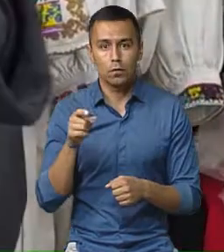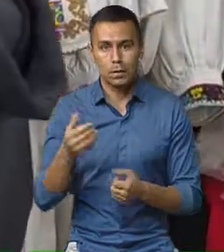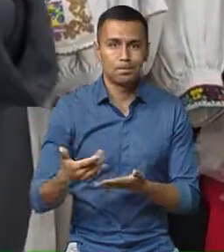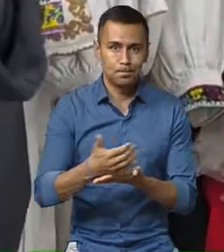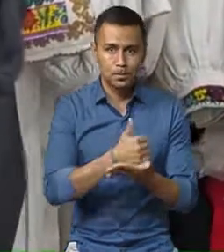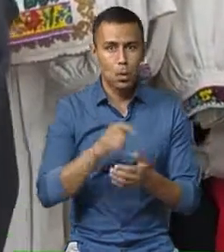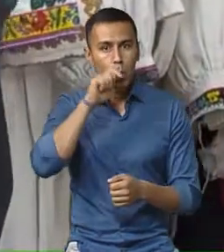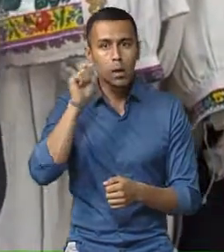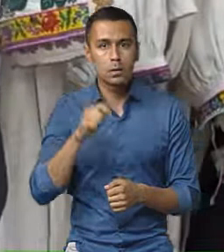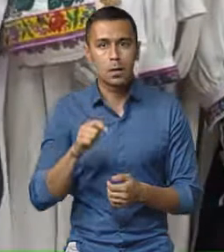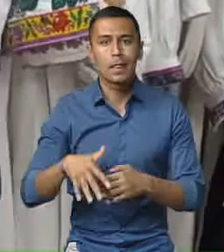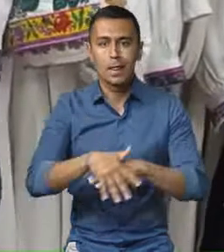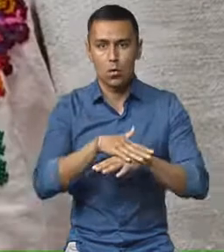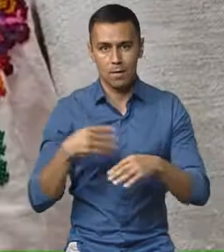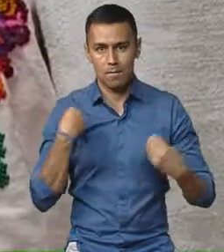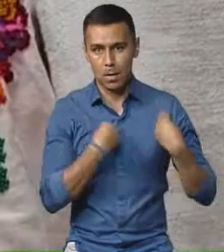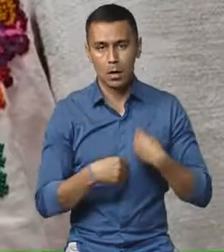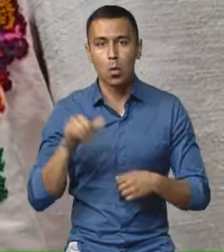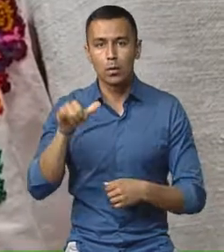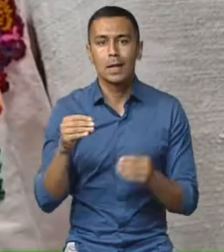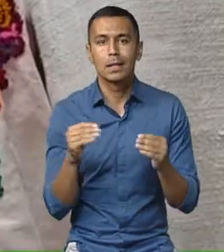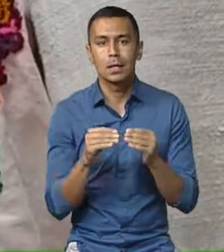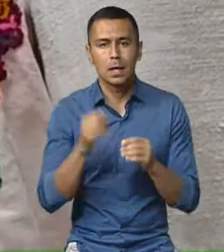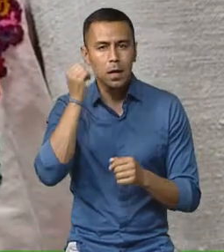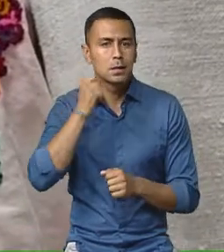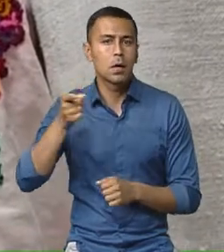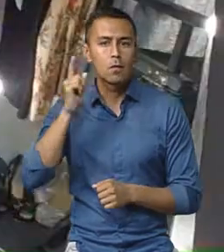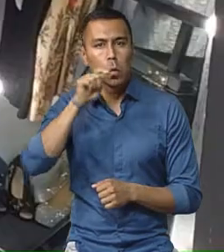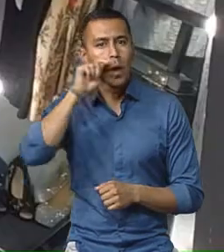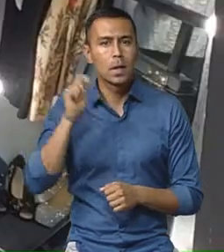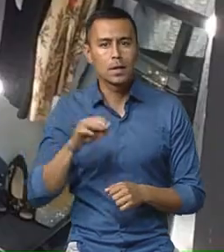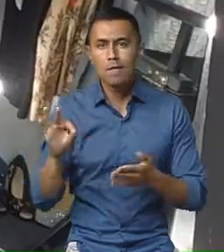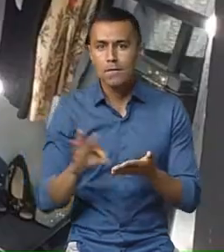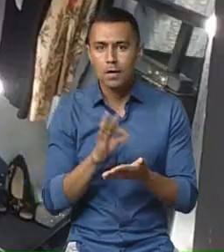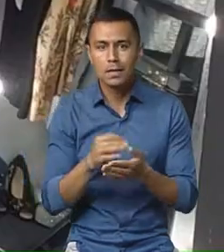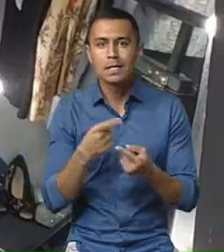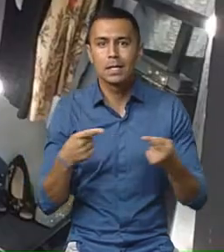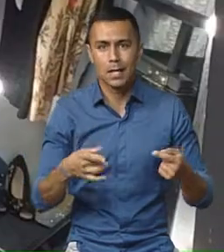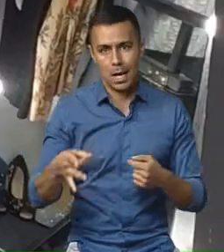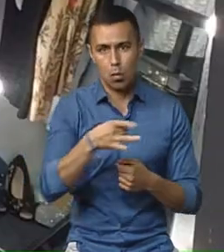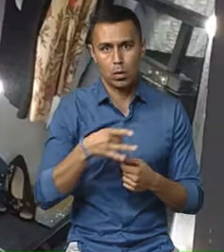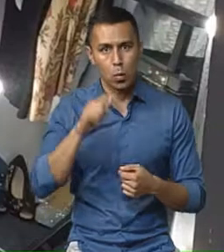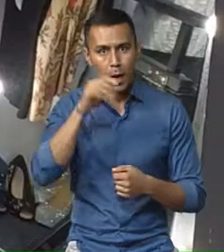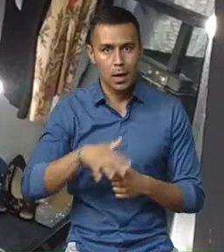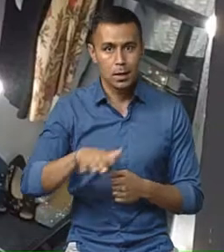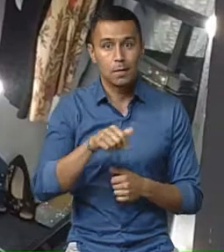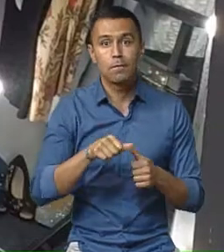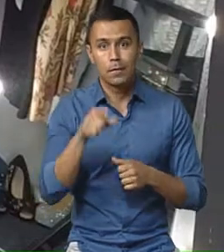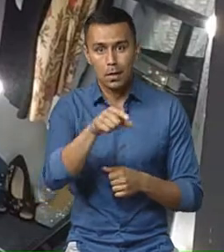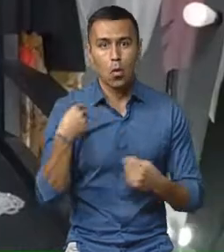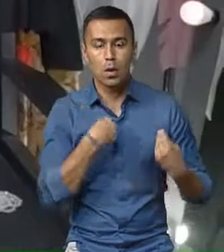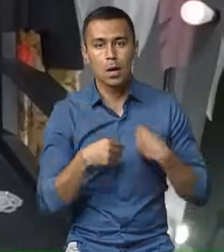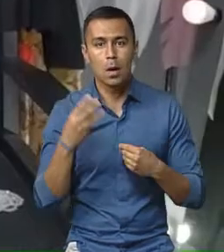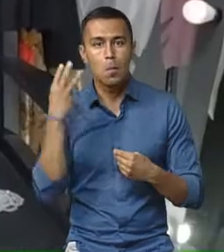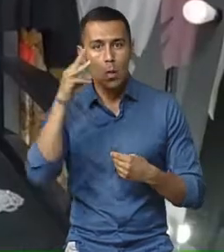колекціонерка українського народного вбрання. У неї десятки старовин українських вишиванок з різних регіонів. Саме в них одягали